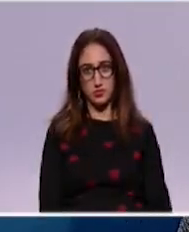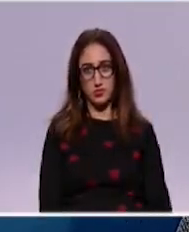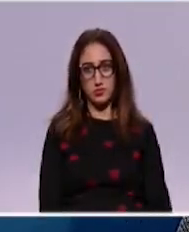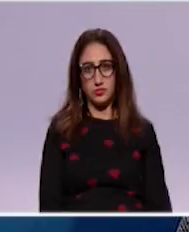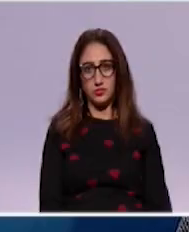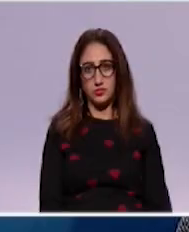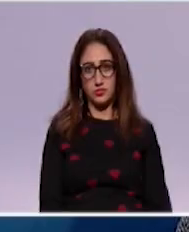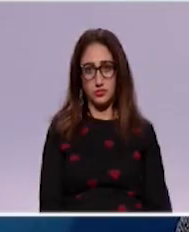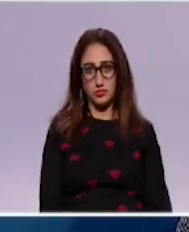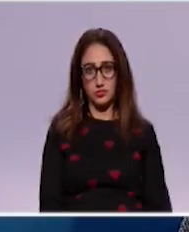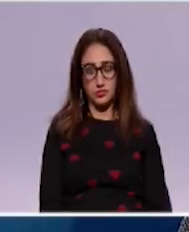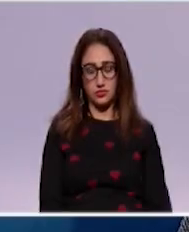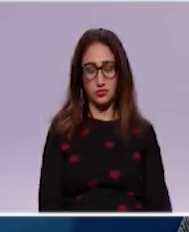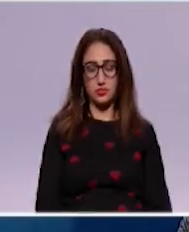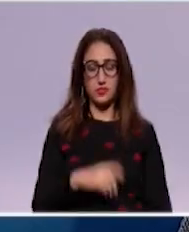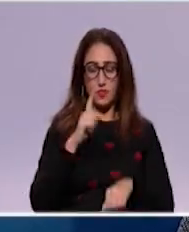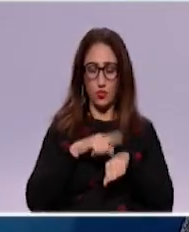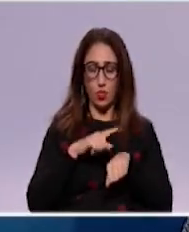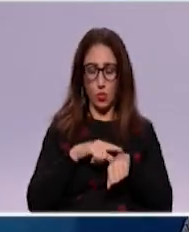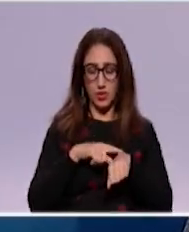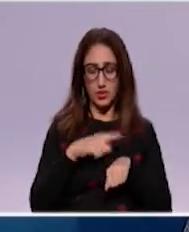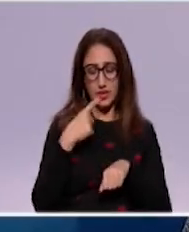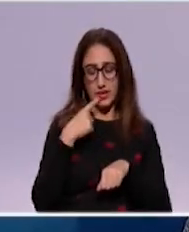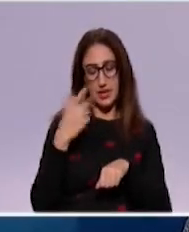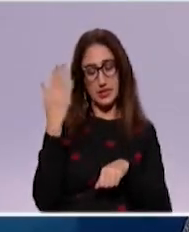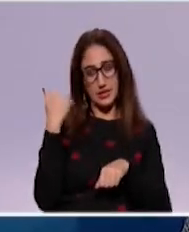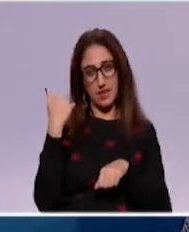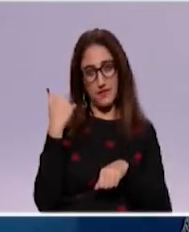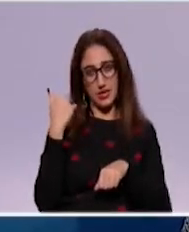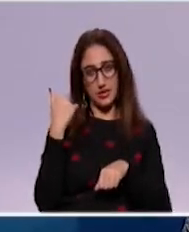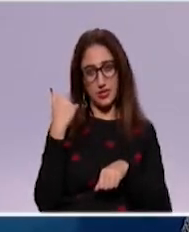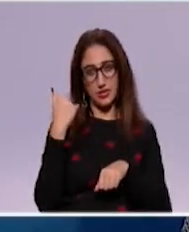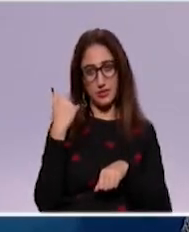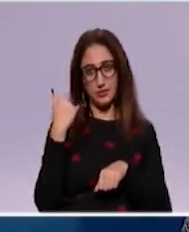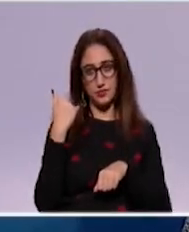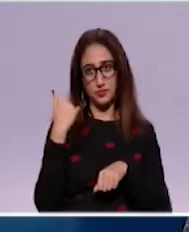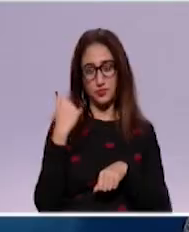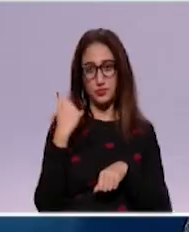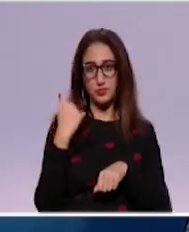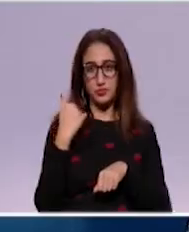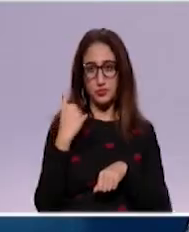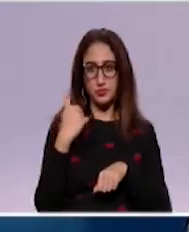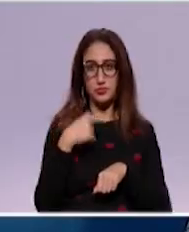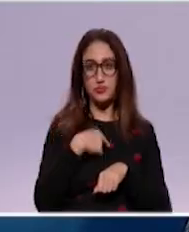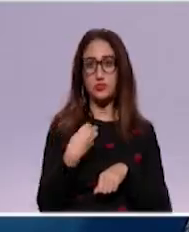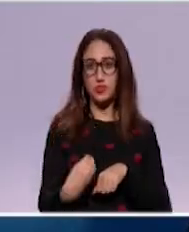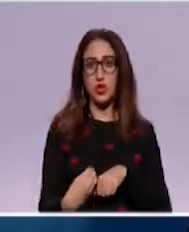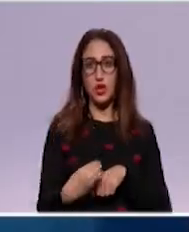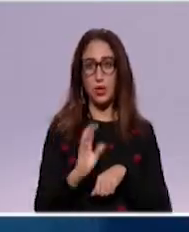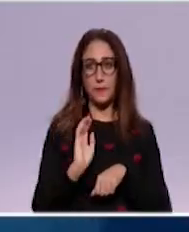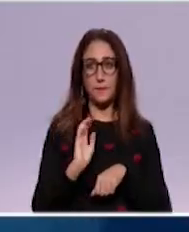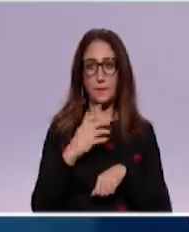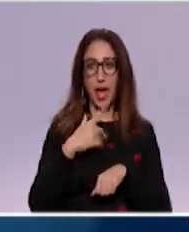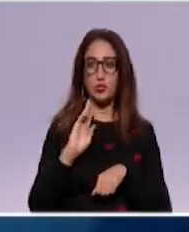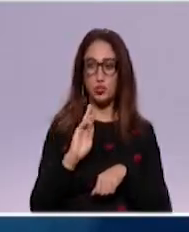انا جالي وقت السنة اللي فاتت قلت ايه؟ انا معروف عني ان انا طيب عايز اقلب الصورة